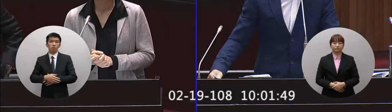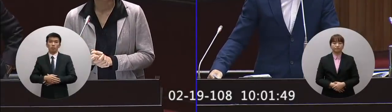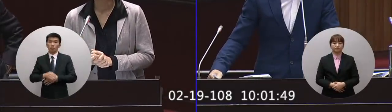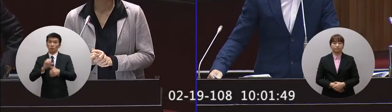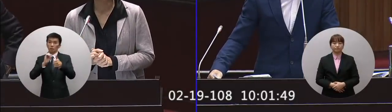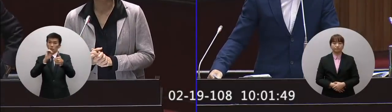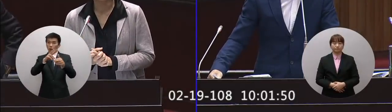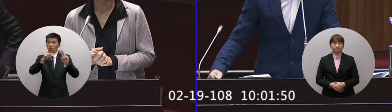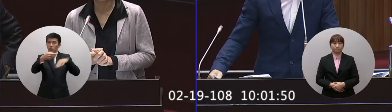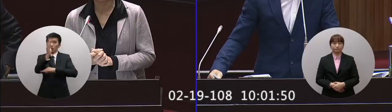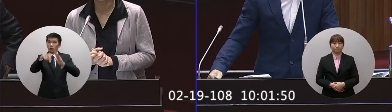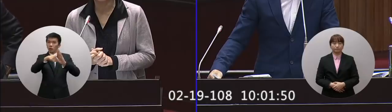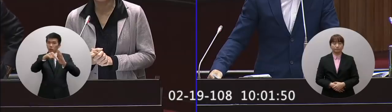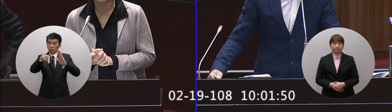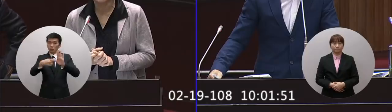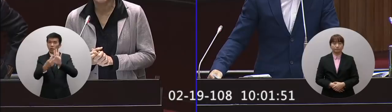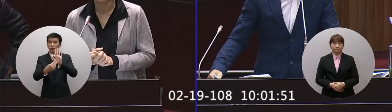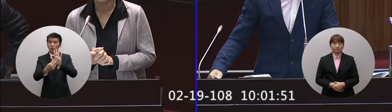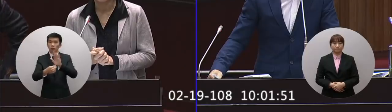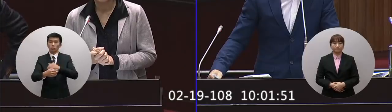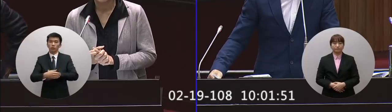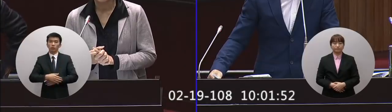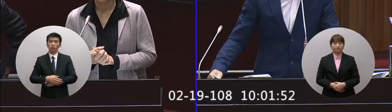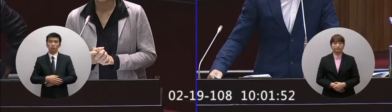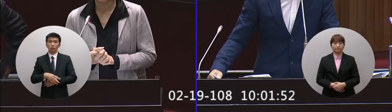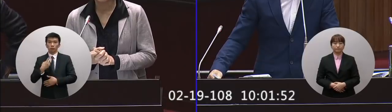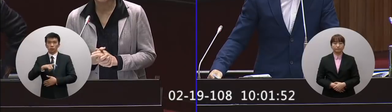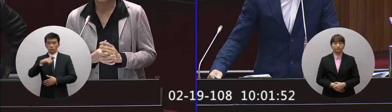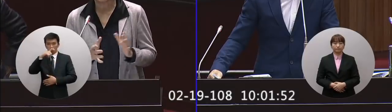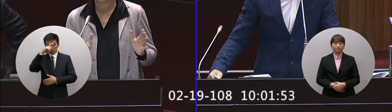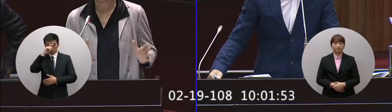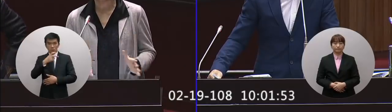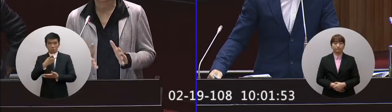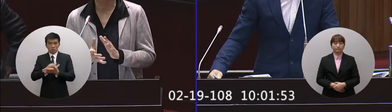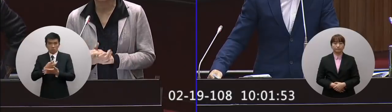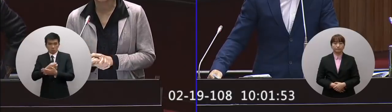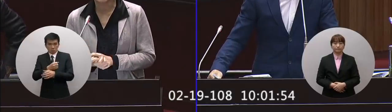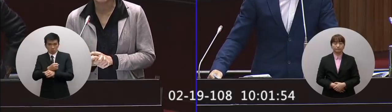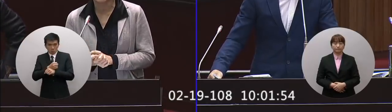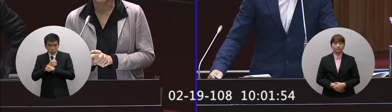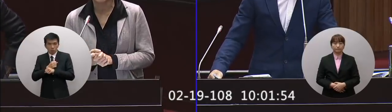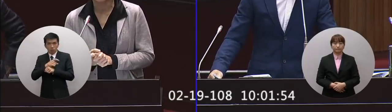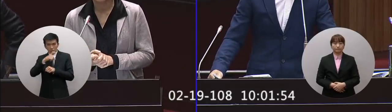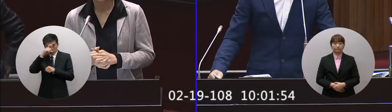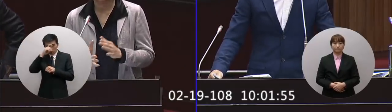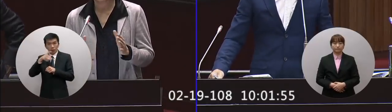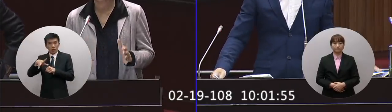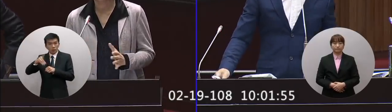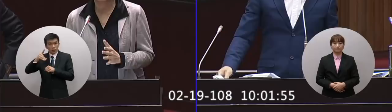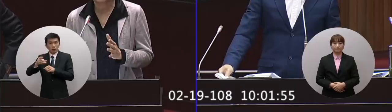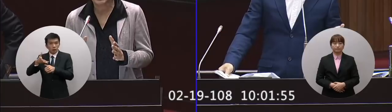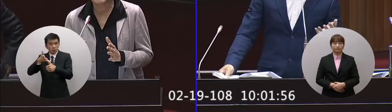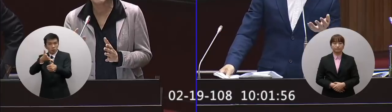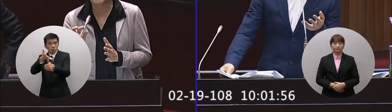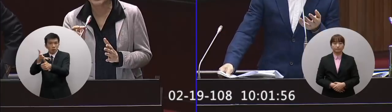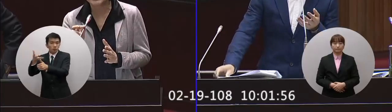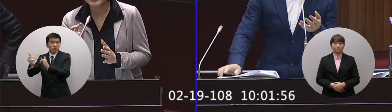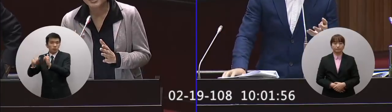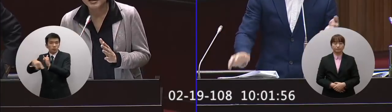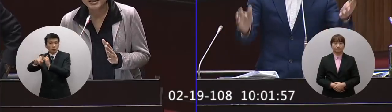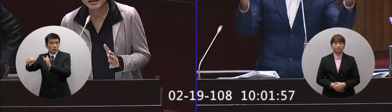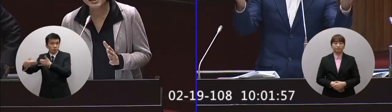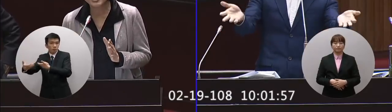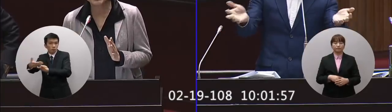政院。那么为求慎重啊，那我们是希望说，我们经过了一个阶段的社会讨论。那么在行政院跨机